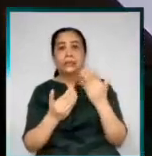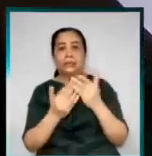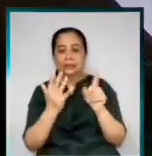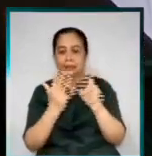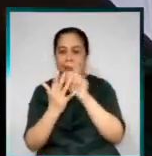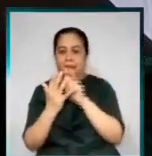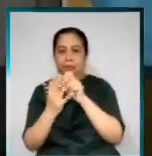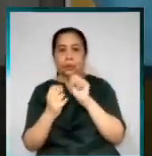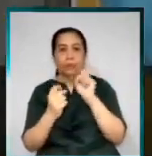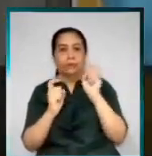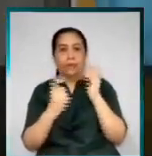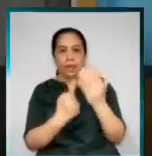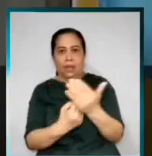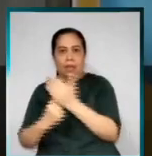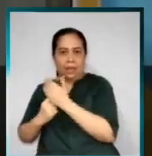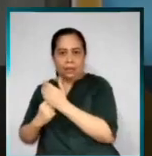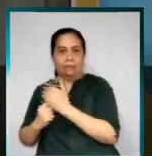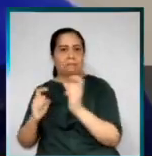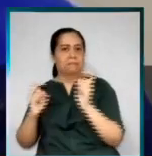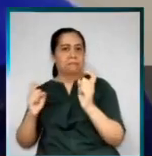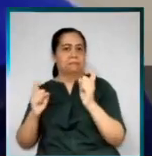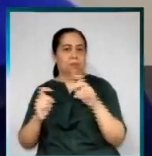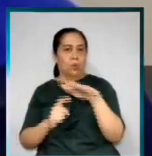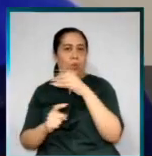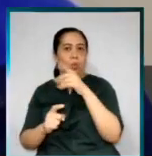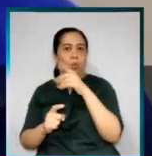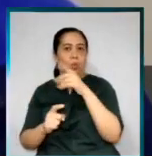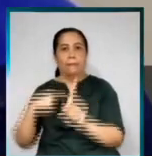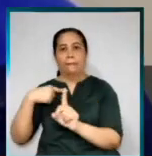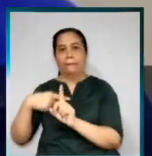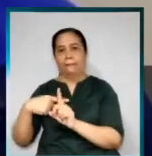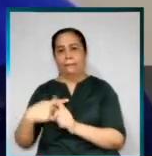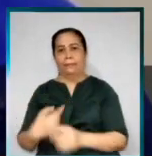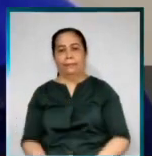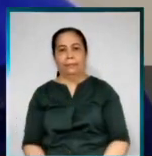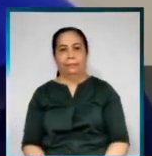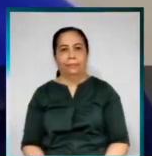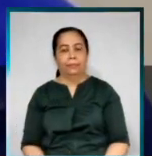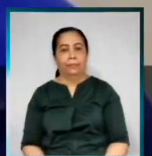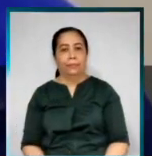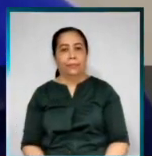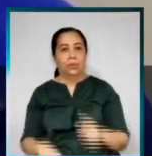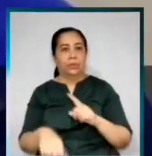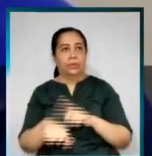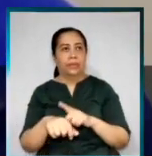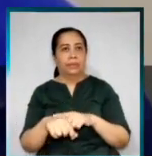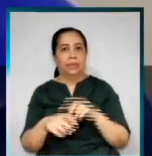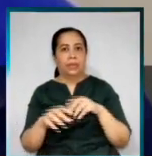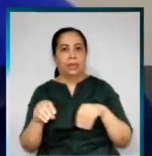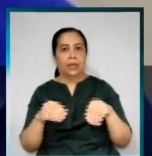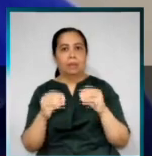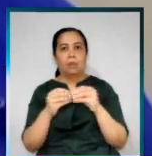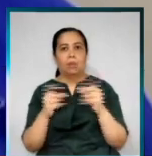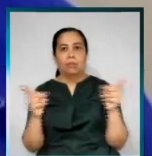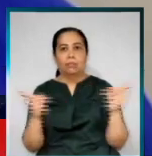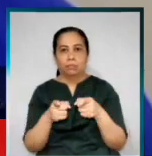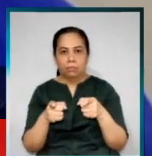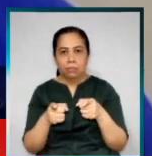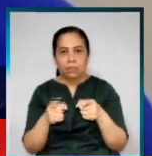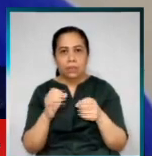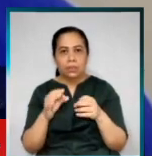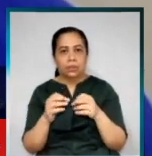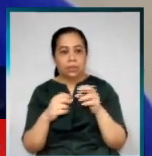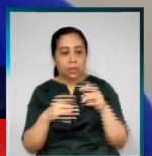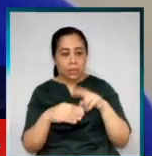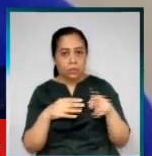at ma-quarantine ang mga positibo. Yung turnaround time niya is shorter. So you can get the result within